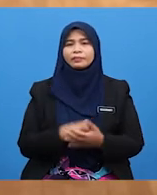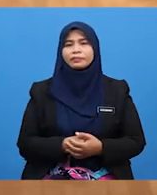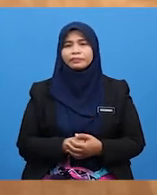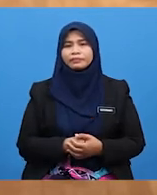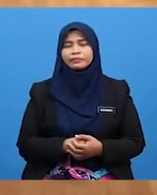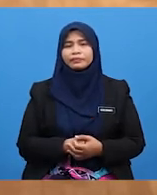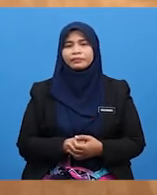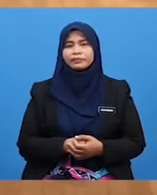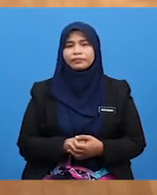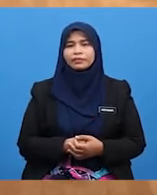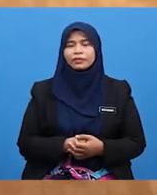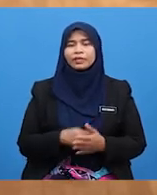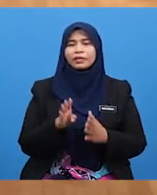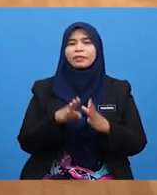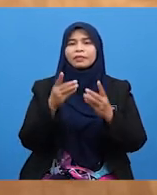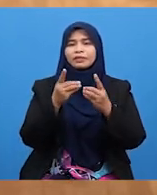Abulah